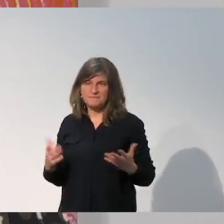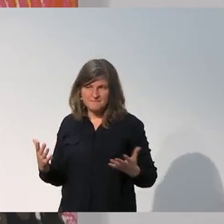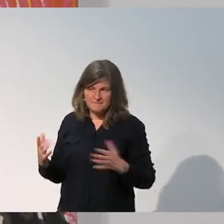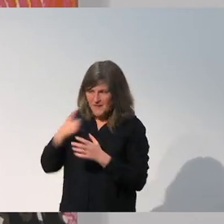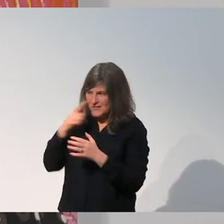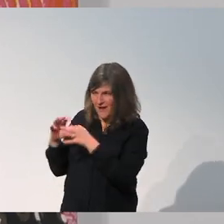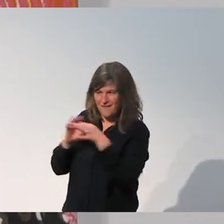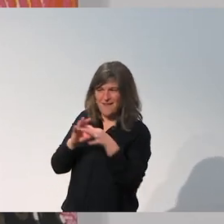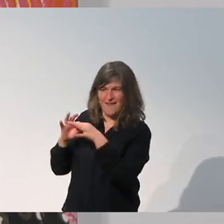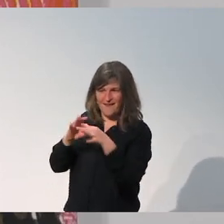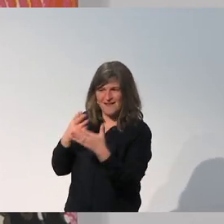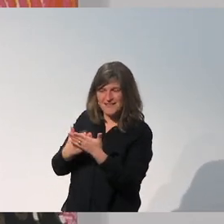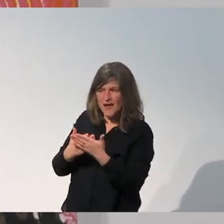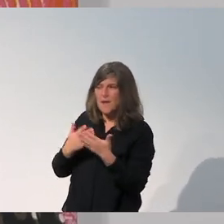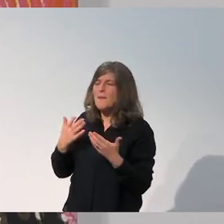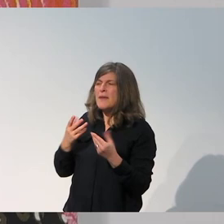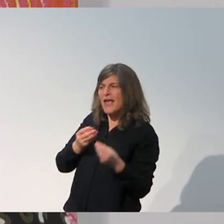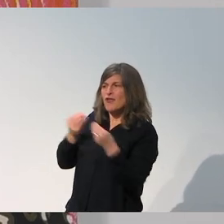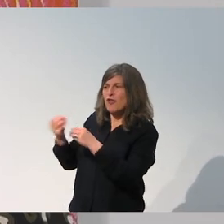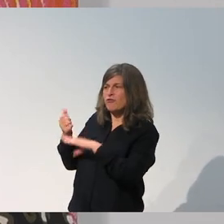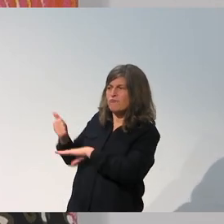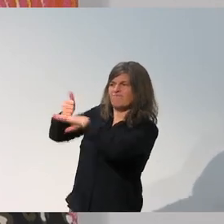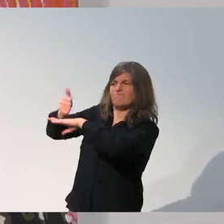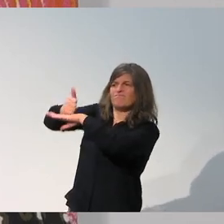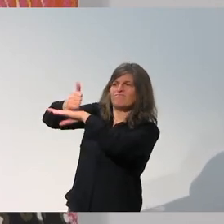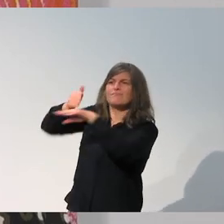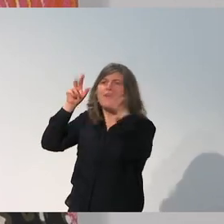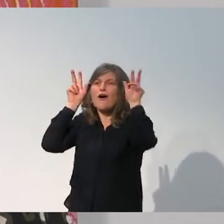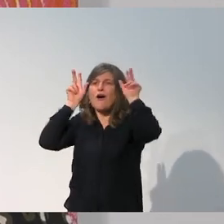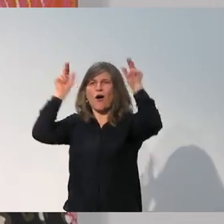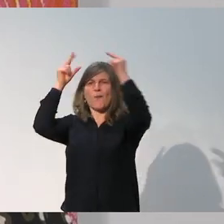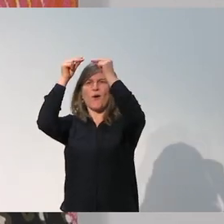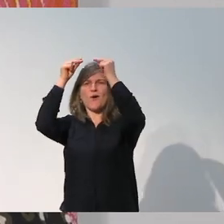Qu'est-ce qu'apportait finalement à ces gouvernants, à ces empereurs